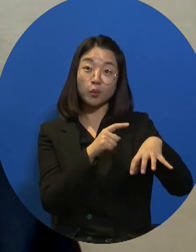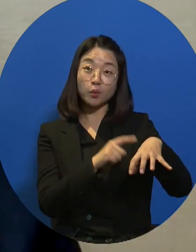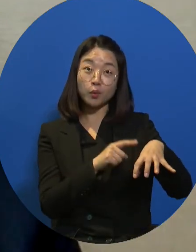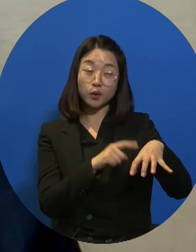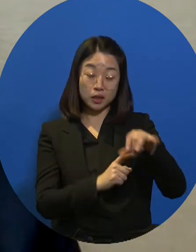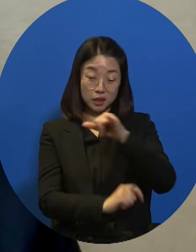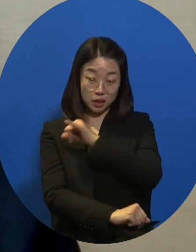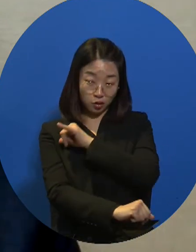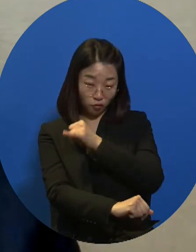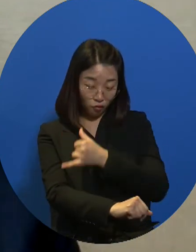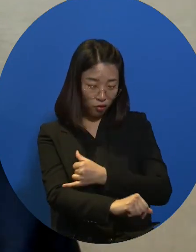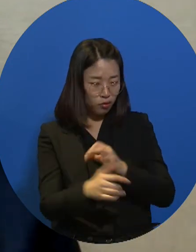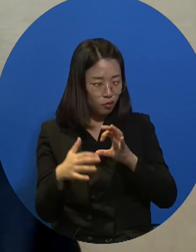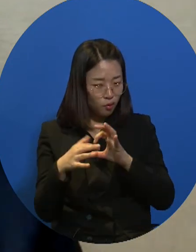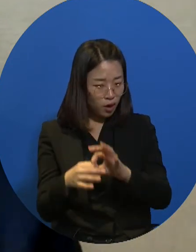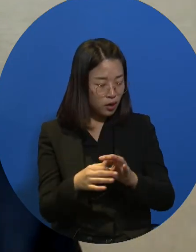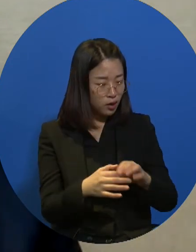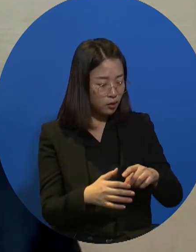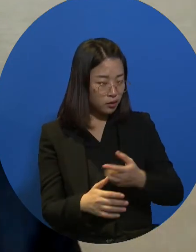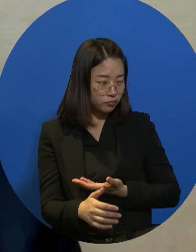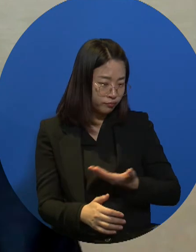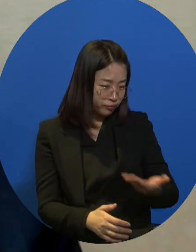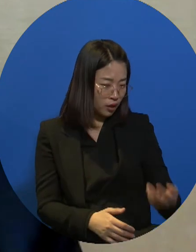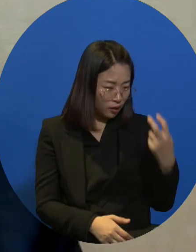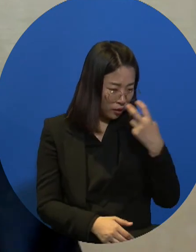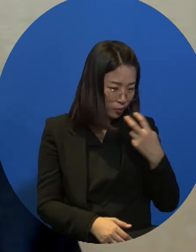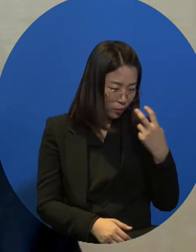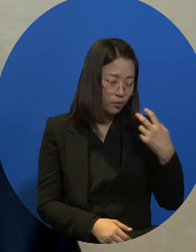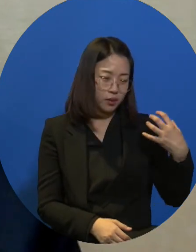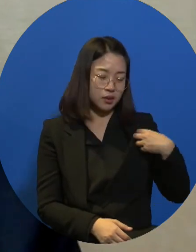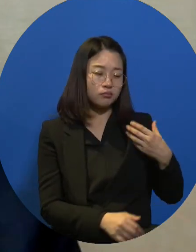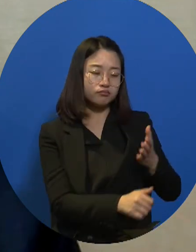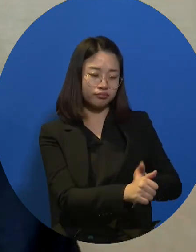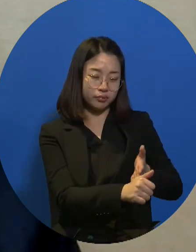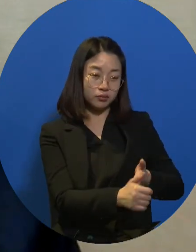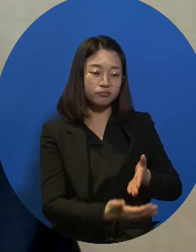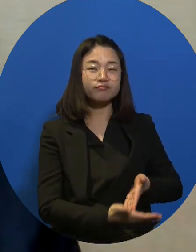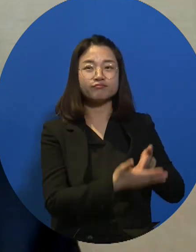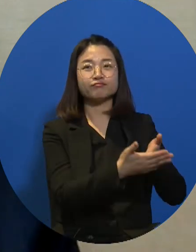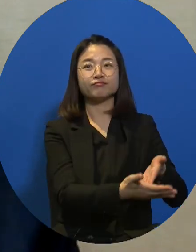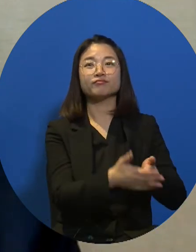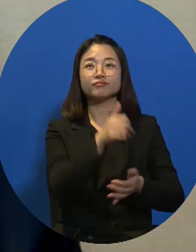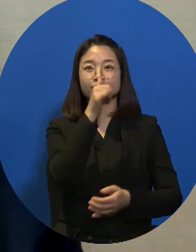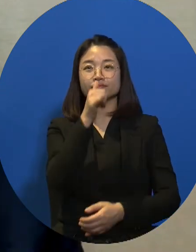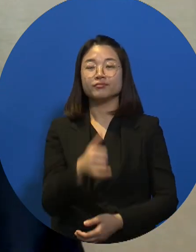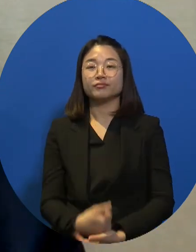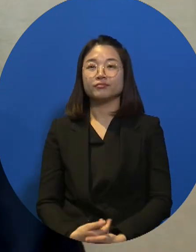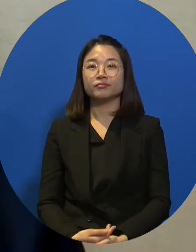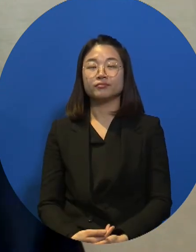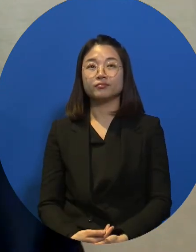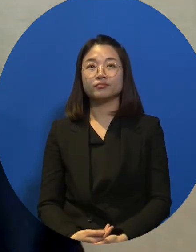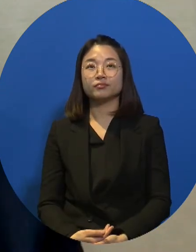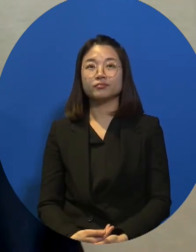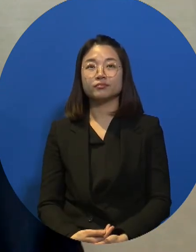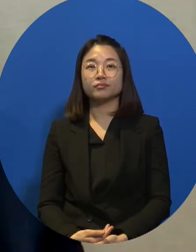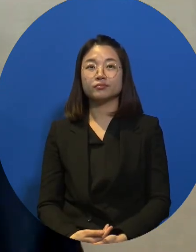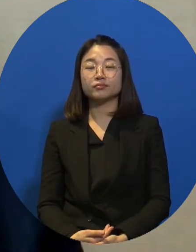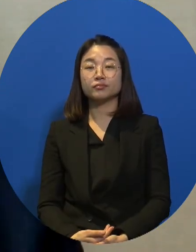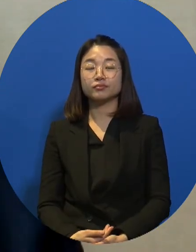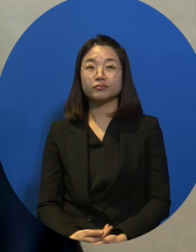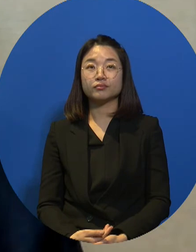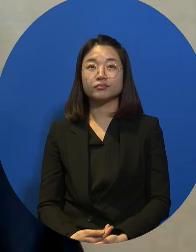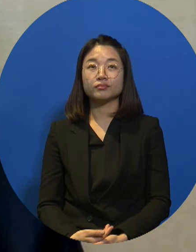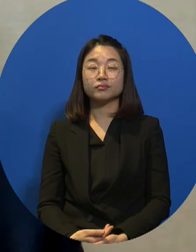관련 소위를 구성해서 관련 내용을 좀 감독하자, 이런 주장도 제기되고 있습니다. 진정 권고에